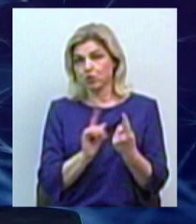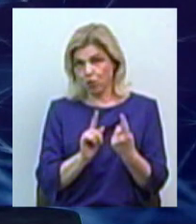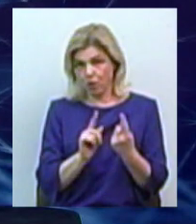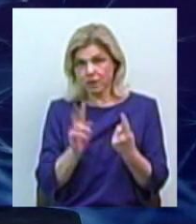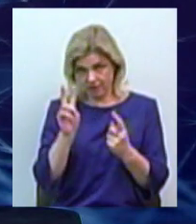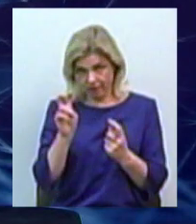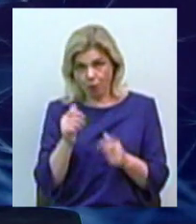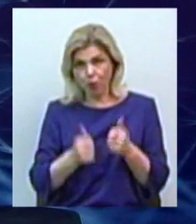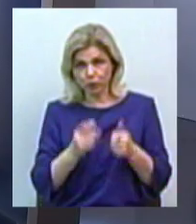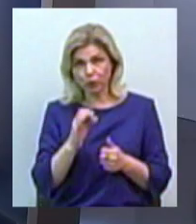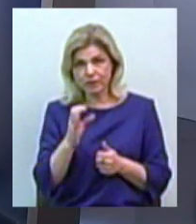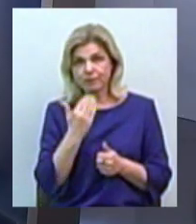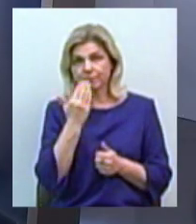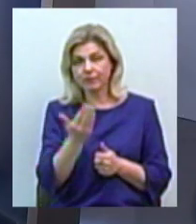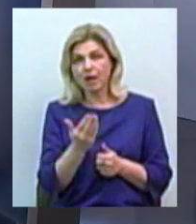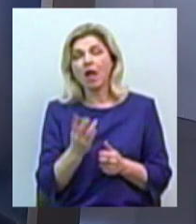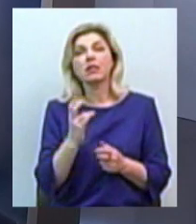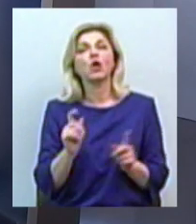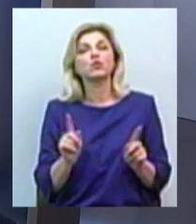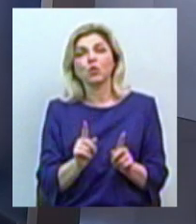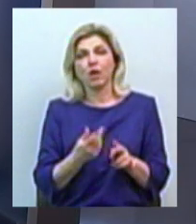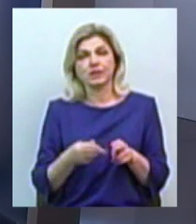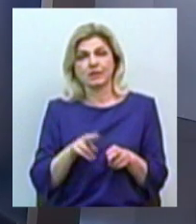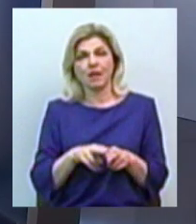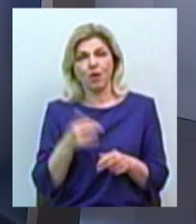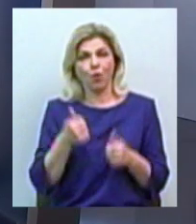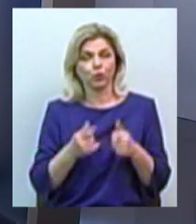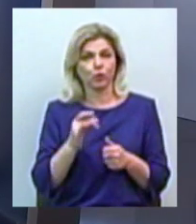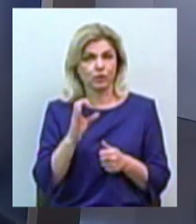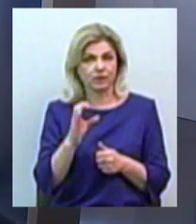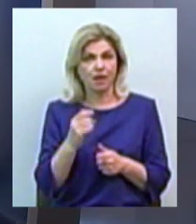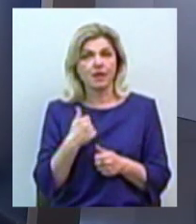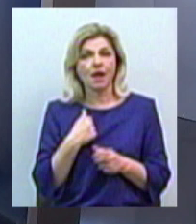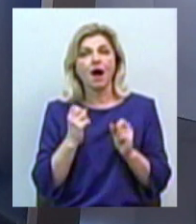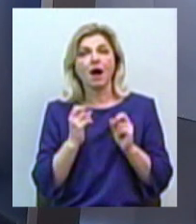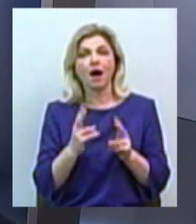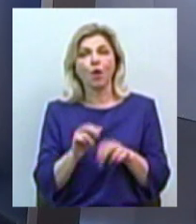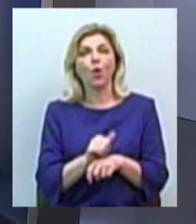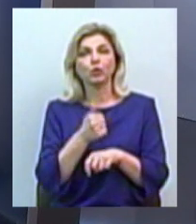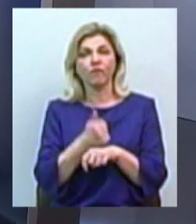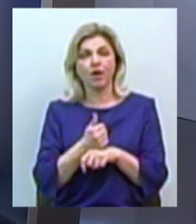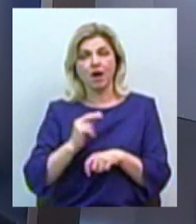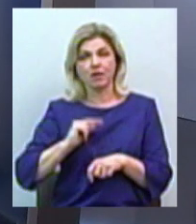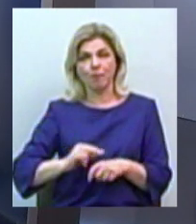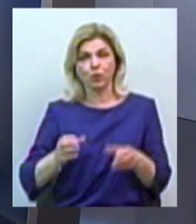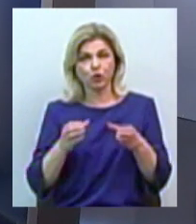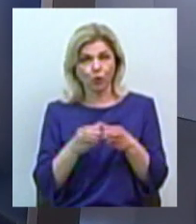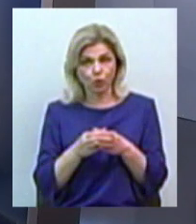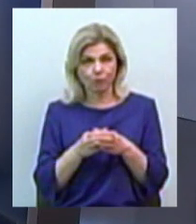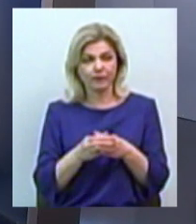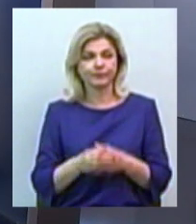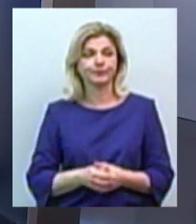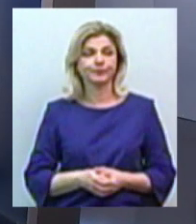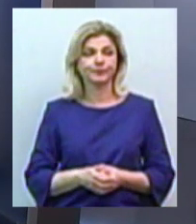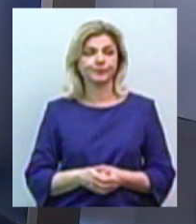називається конкурс? А на що це конкурс? І тому я, як голова робочої групи з питань взаємодії